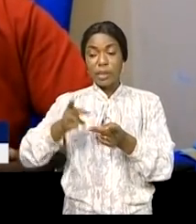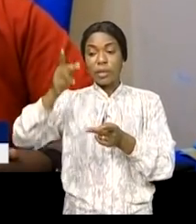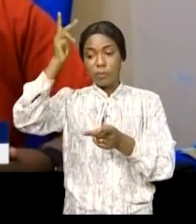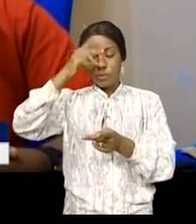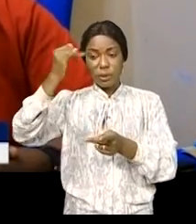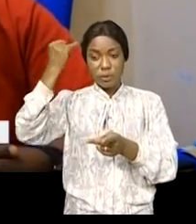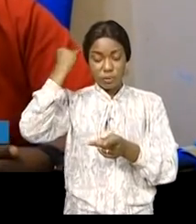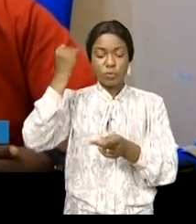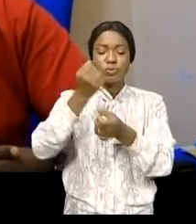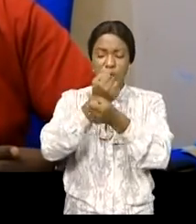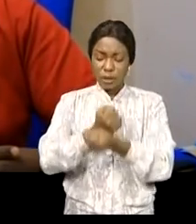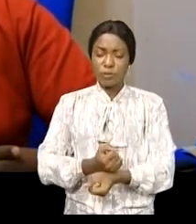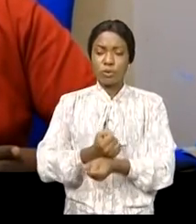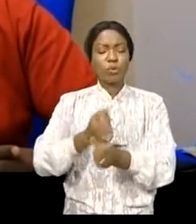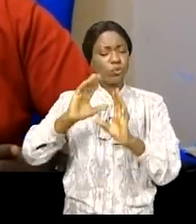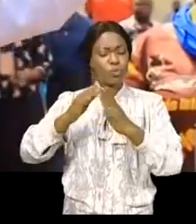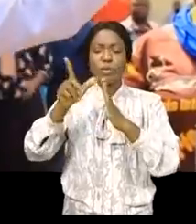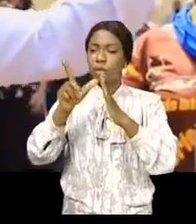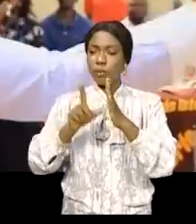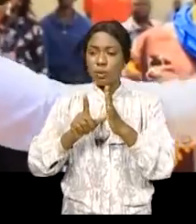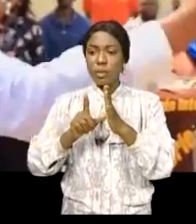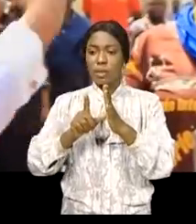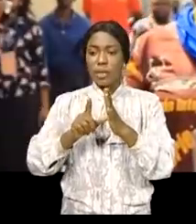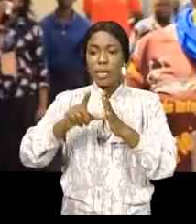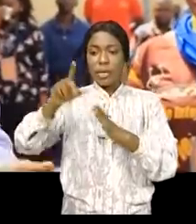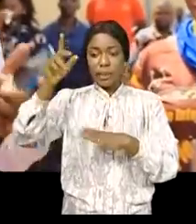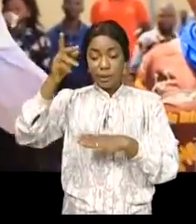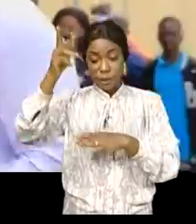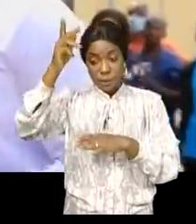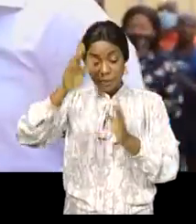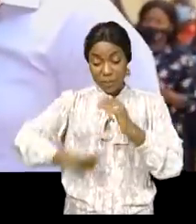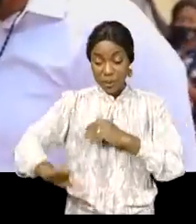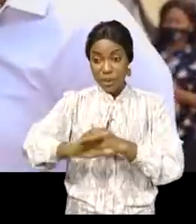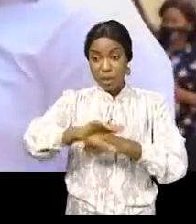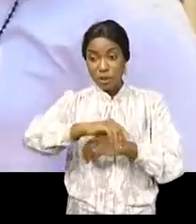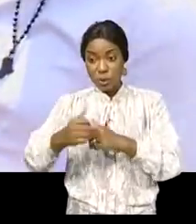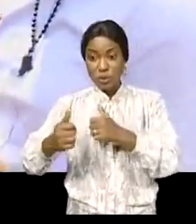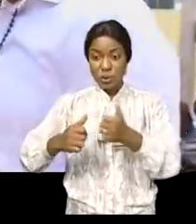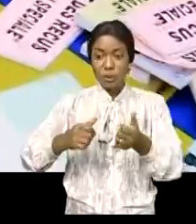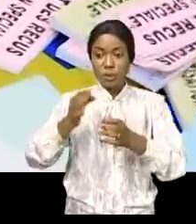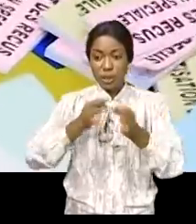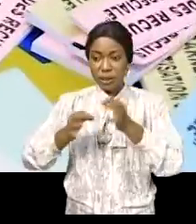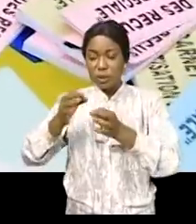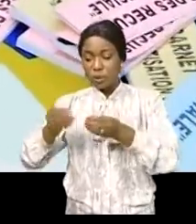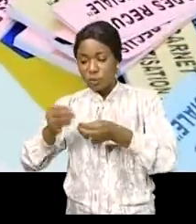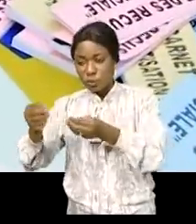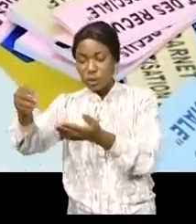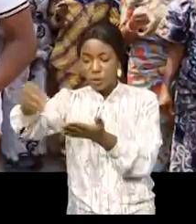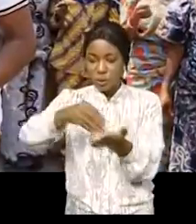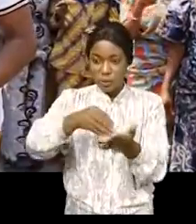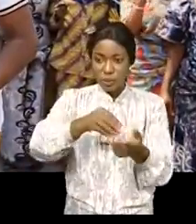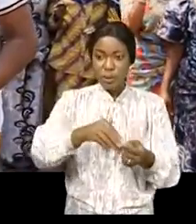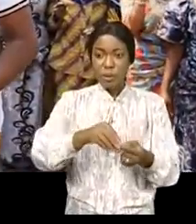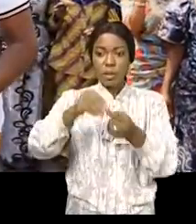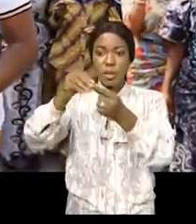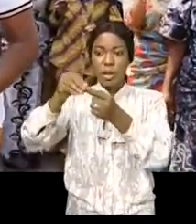lois du pays, nous respectons toutes les mesures prises. Et ensuite, d'autres militantes et militants ont également donné leur cotisation spéciale à noter